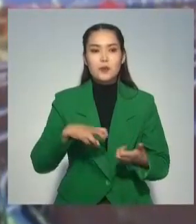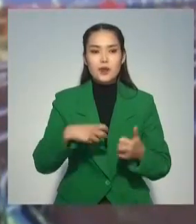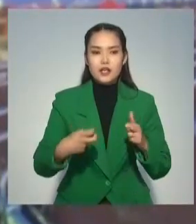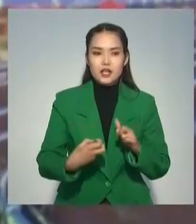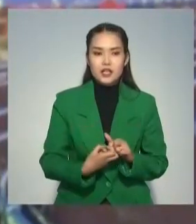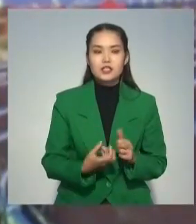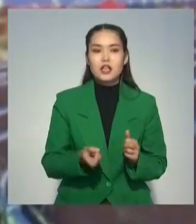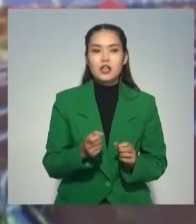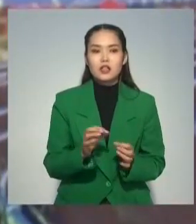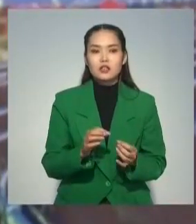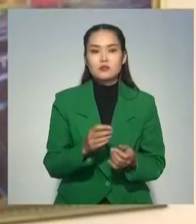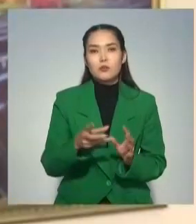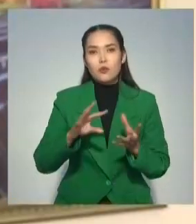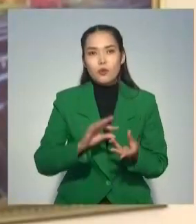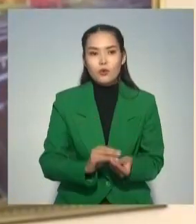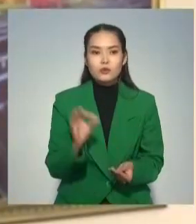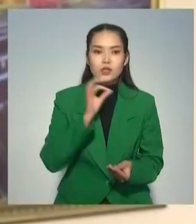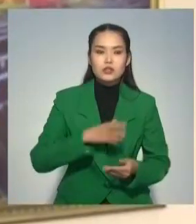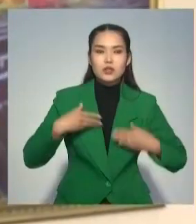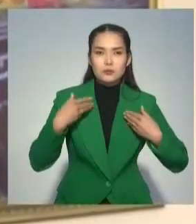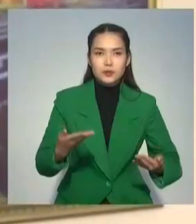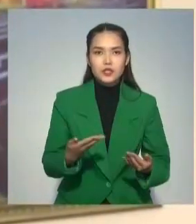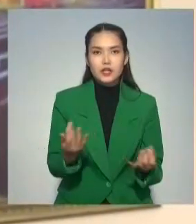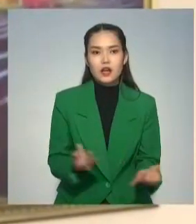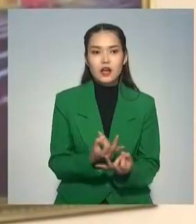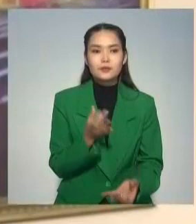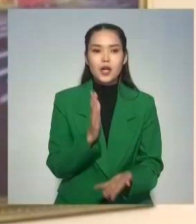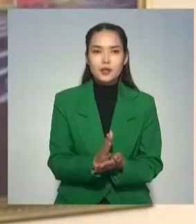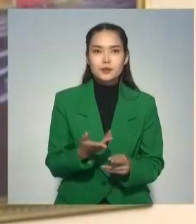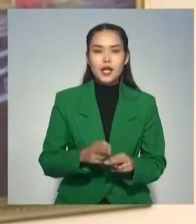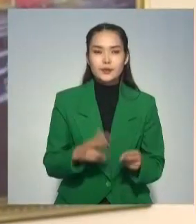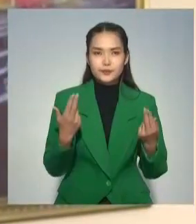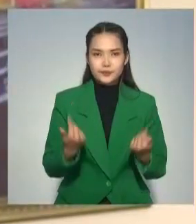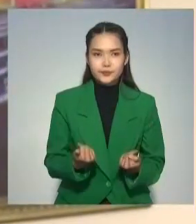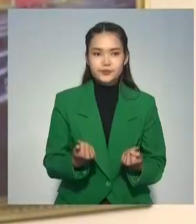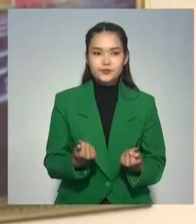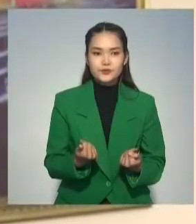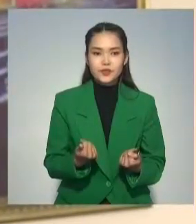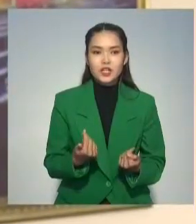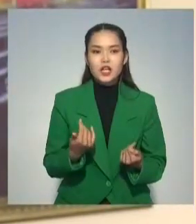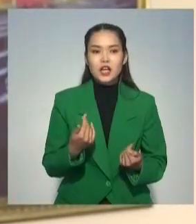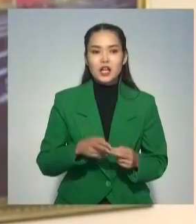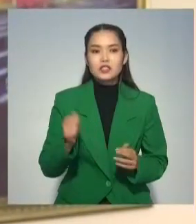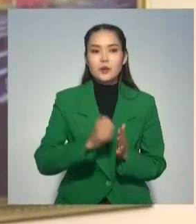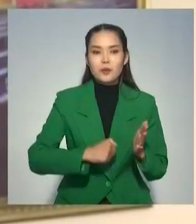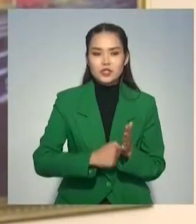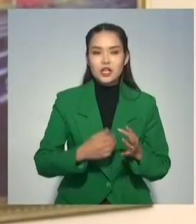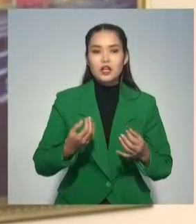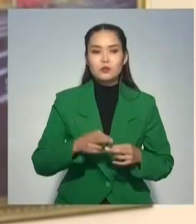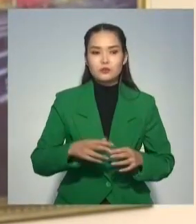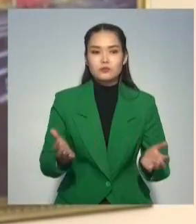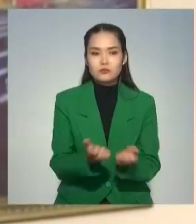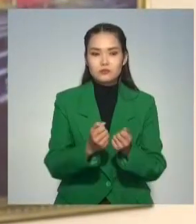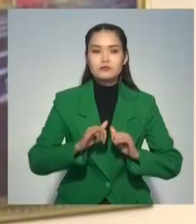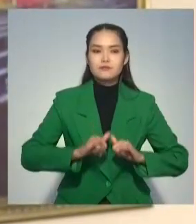мекеменің қызметкерлерімен ақылдасып, пікір алмасып келе жатырмыз. Әрине, бұл жерде біз екі мақсатымызды ұстаймыз. Біріншіден,